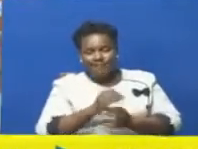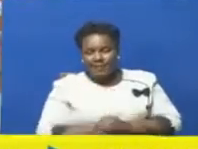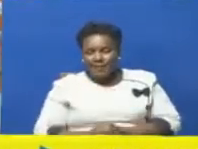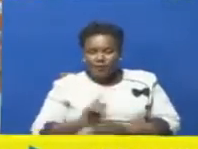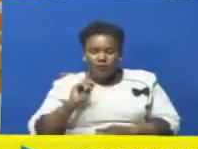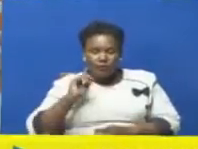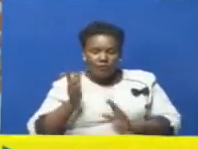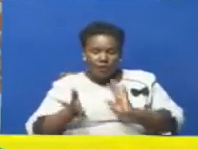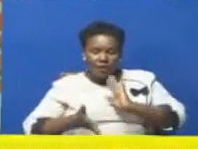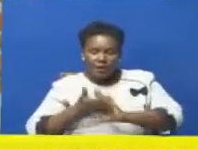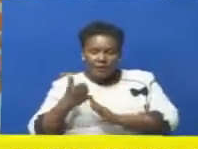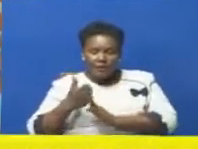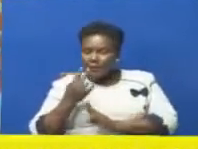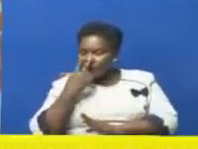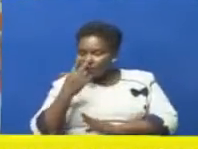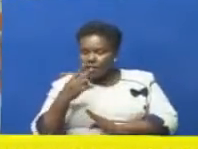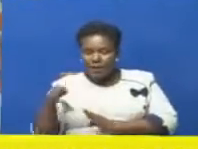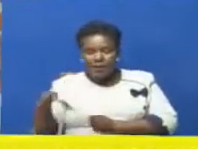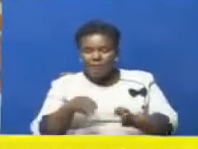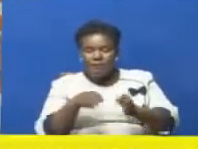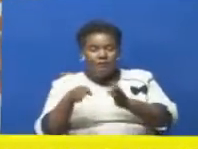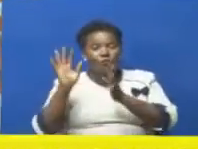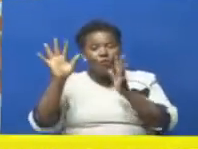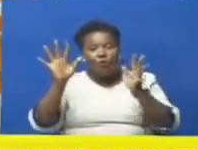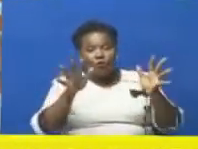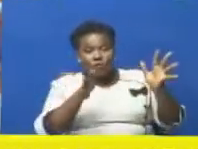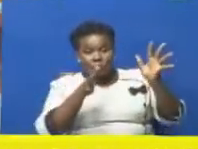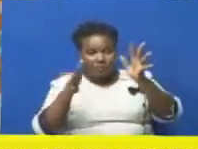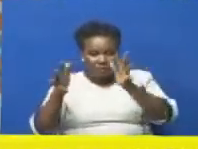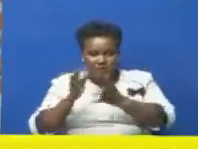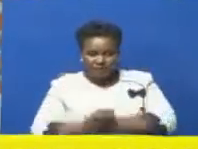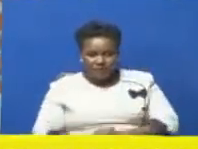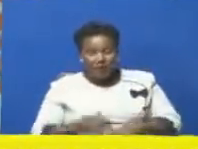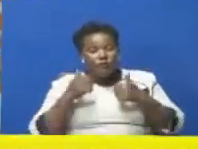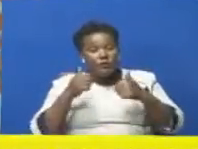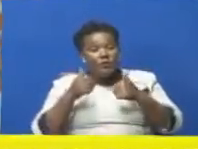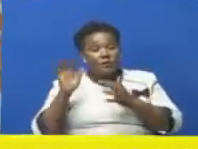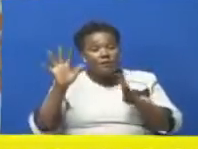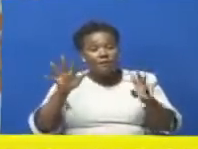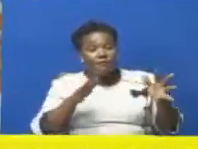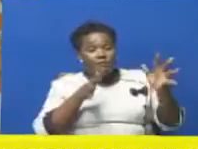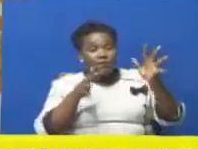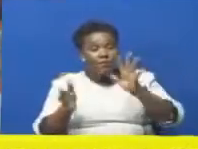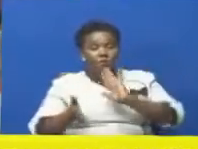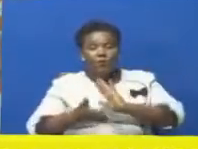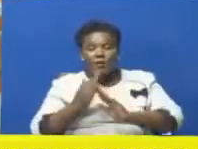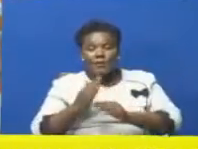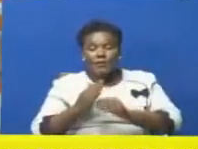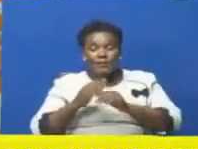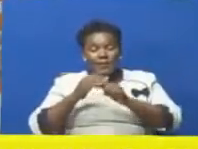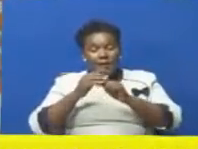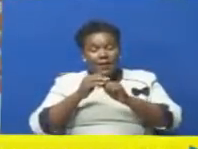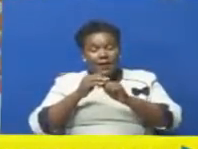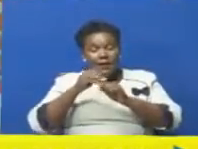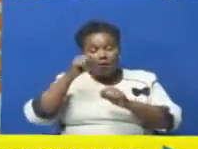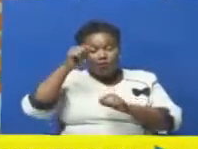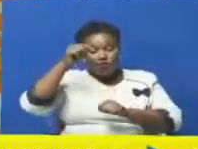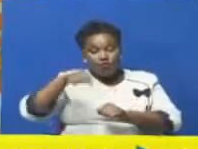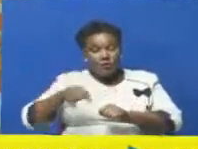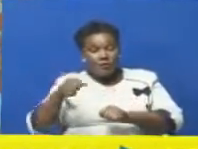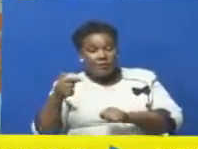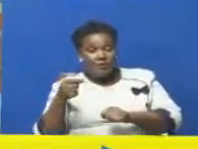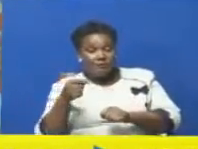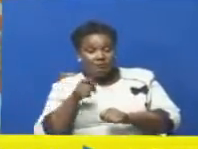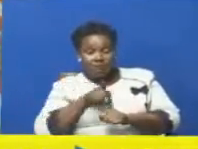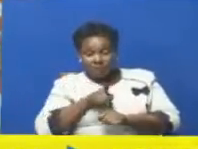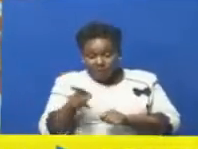upepo, upepo unatarajiwa kuvuma ukitokea kusini mashariki kwa kasi ya kilomita 30 kwa saa katika ukanda wa pwani.